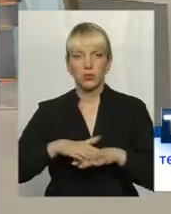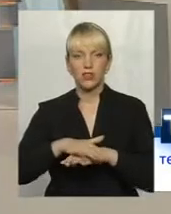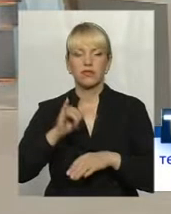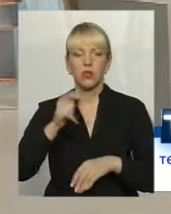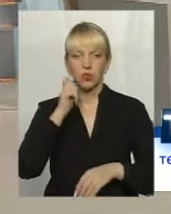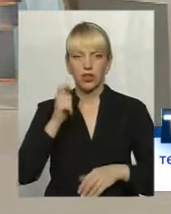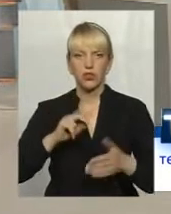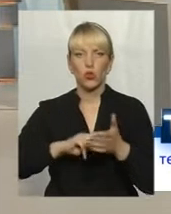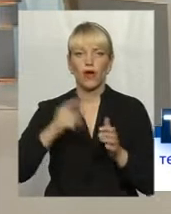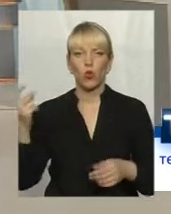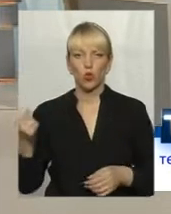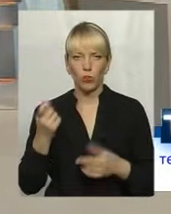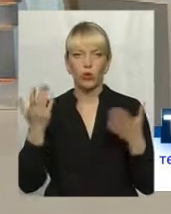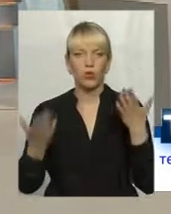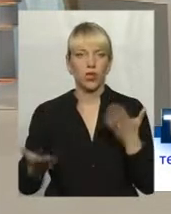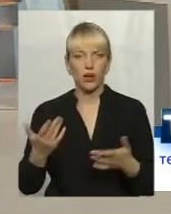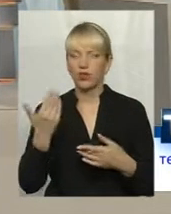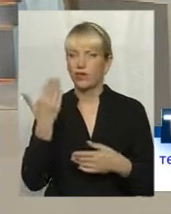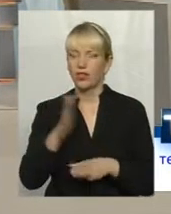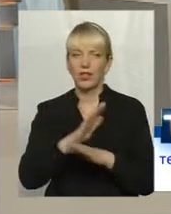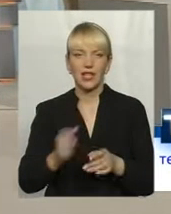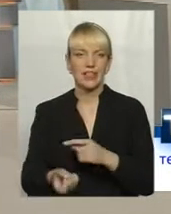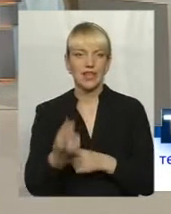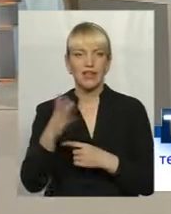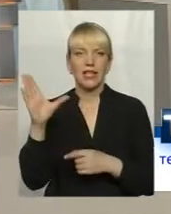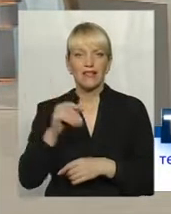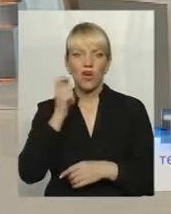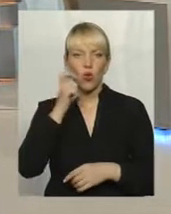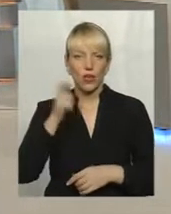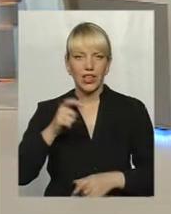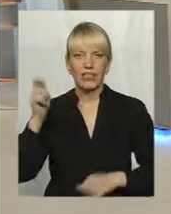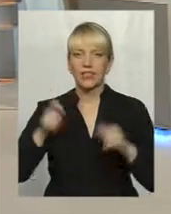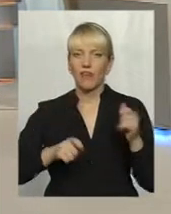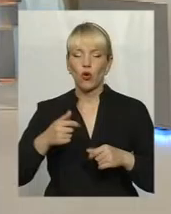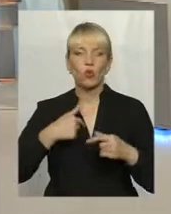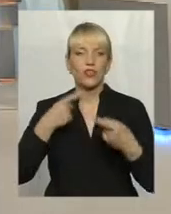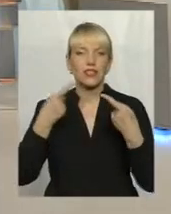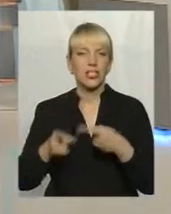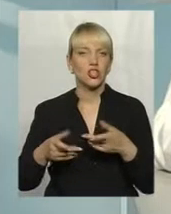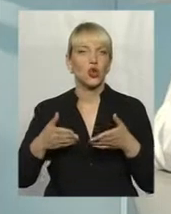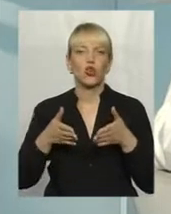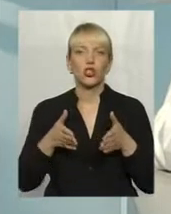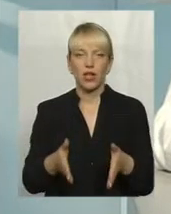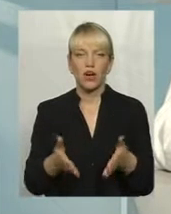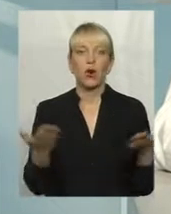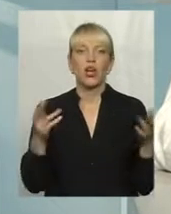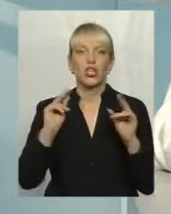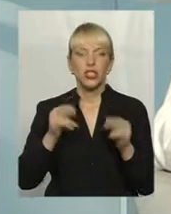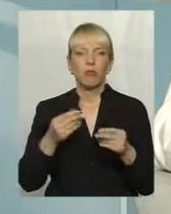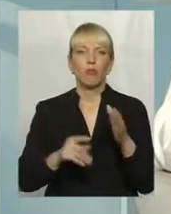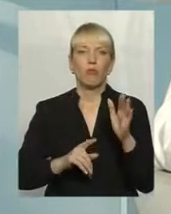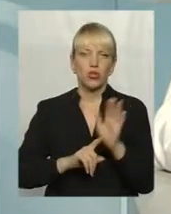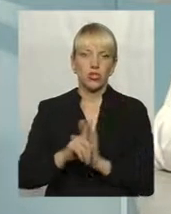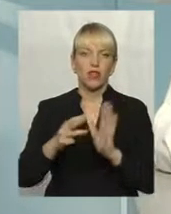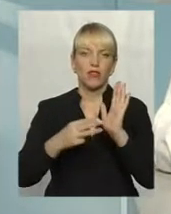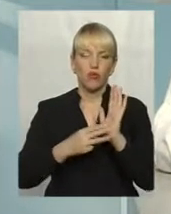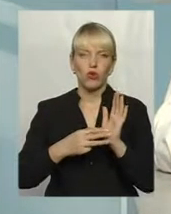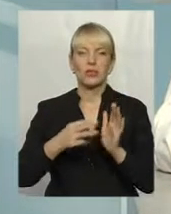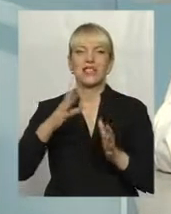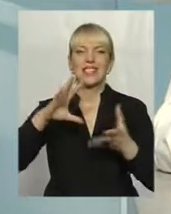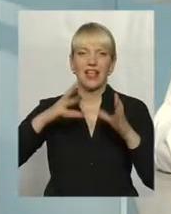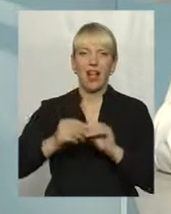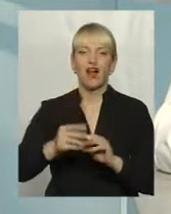Якщо ж вони не з'являться на всеукраїнський форум, у нас іншого шляху, чим починати 8-й загальнонаціональний страйк,